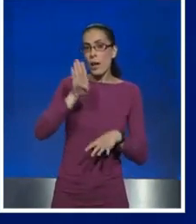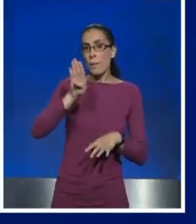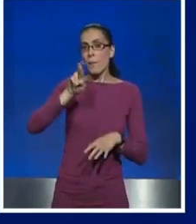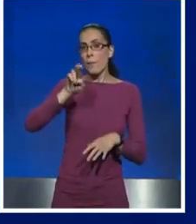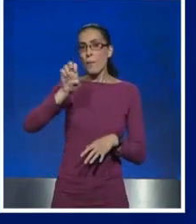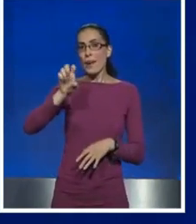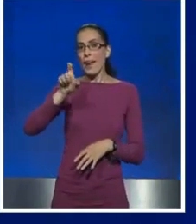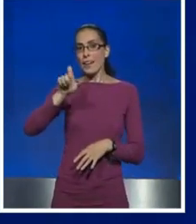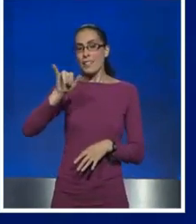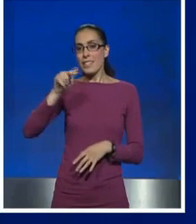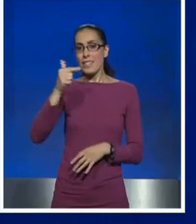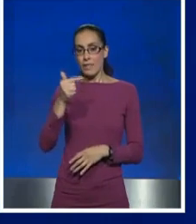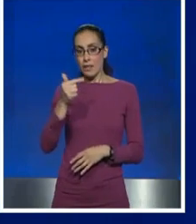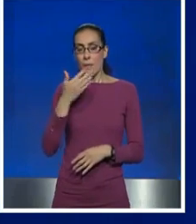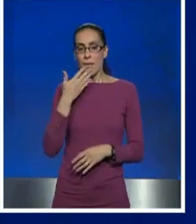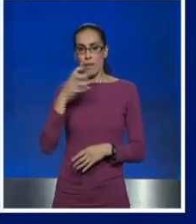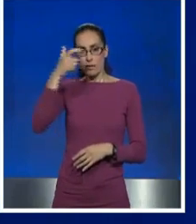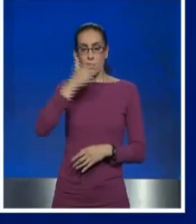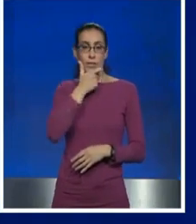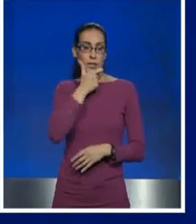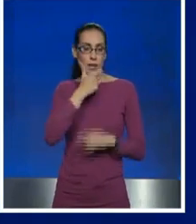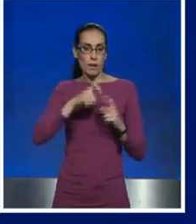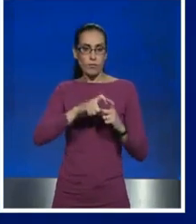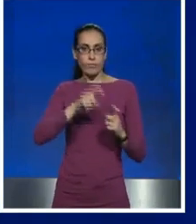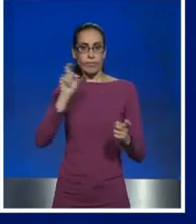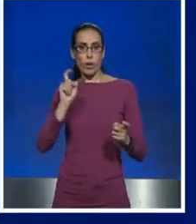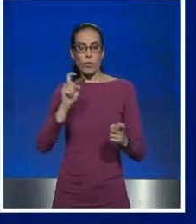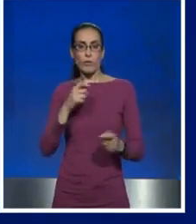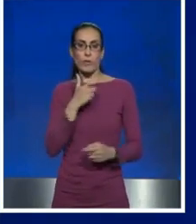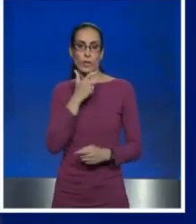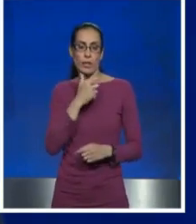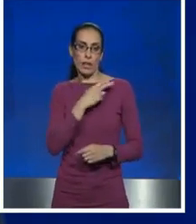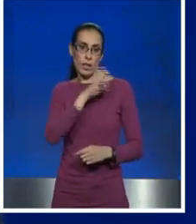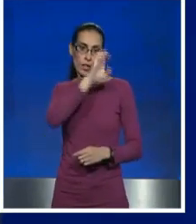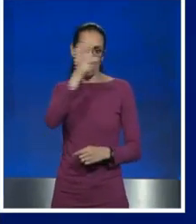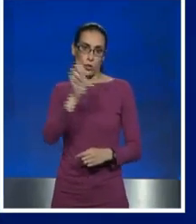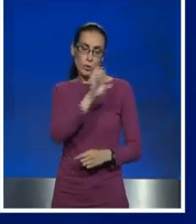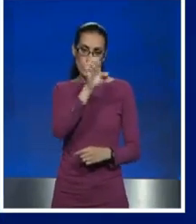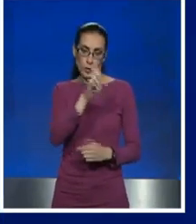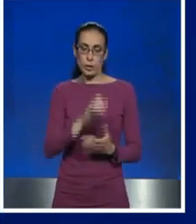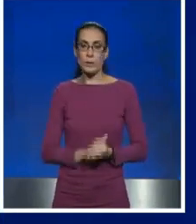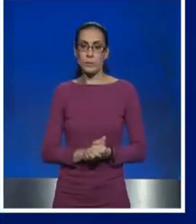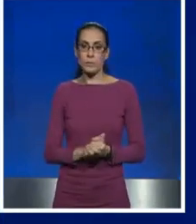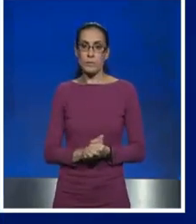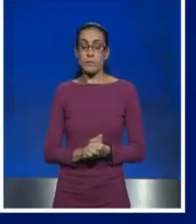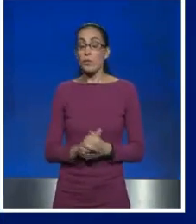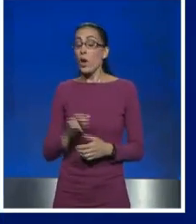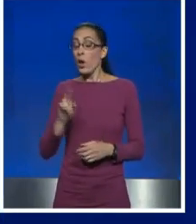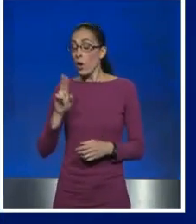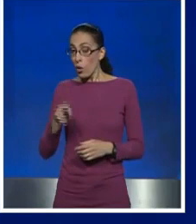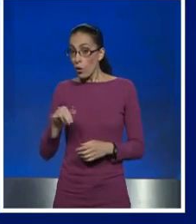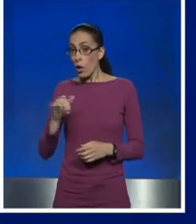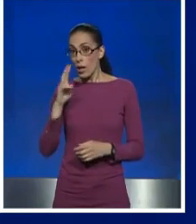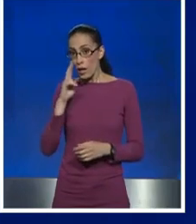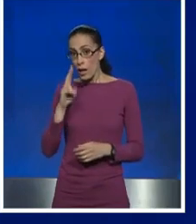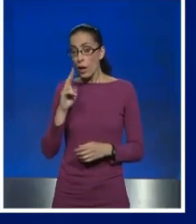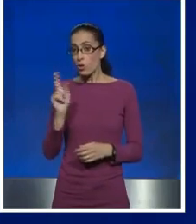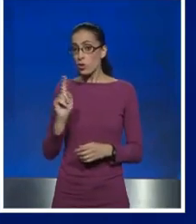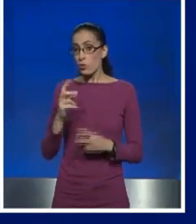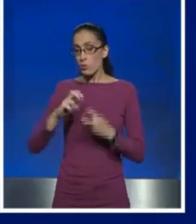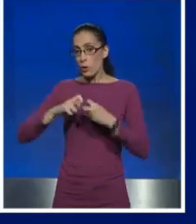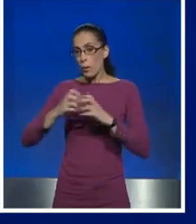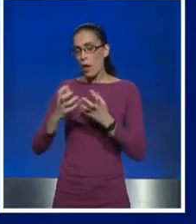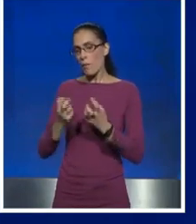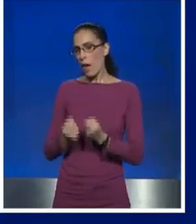joħroġ mill-Unjoni Ewropea, min jaf x'jista' jiġri, min jaf x'problemi jkun hemm kieku xi ħadd iqum u jiddeċidi ejja